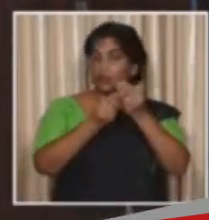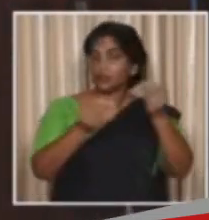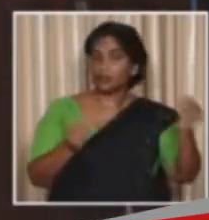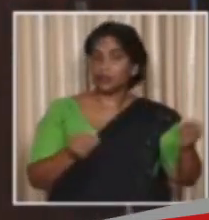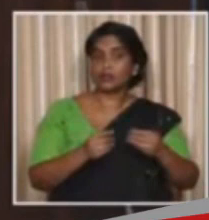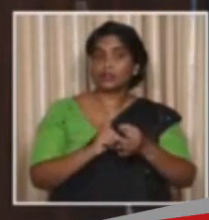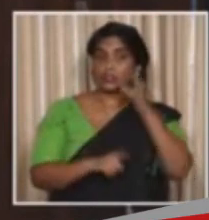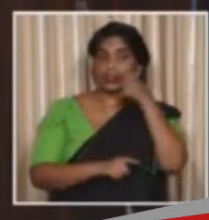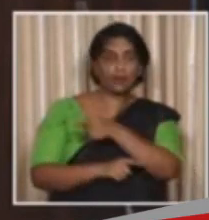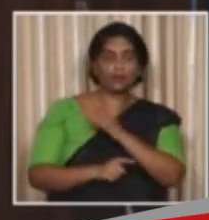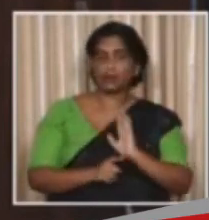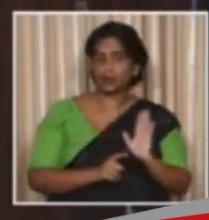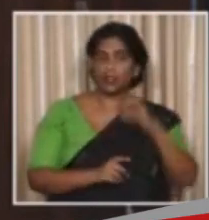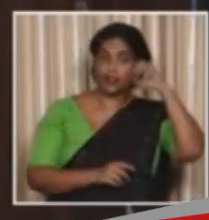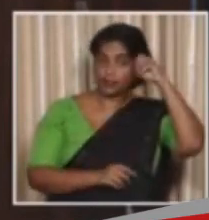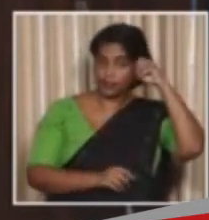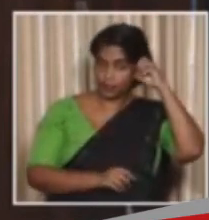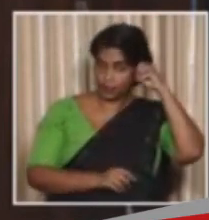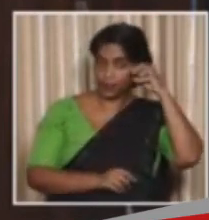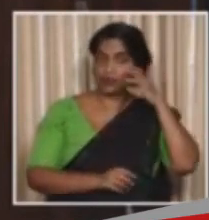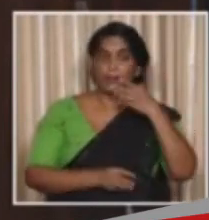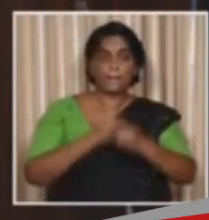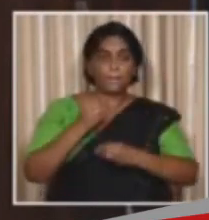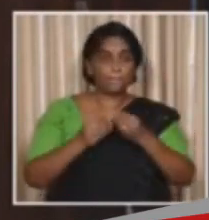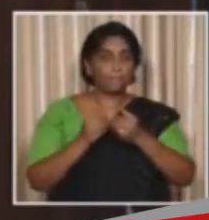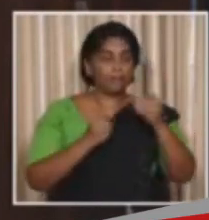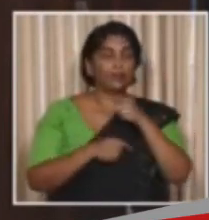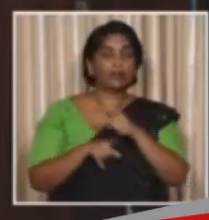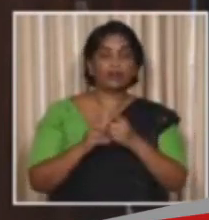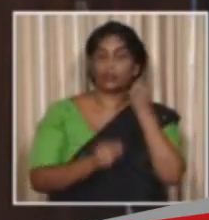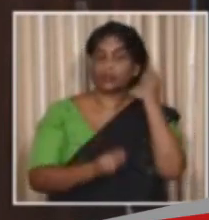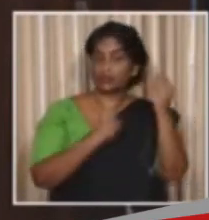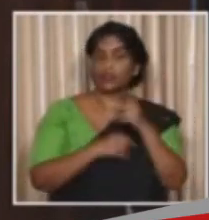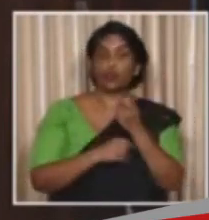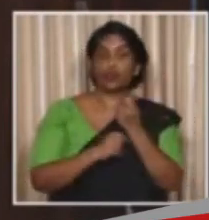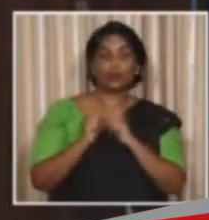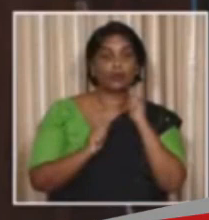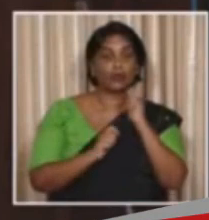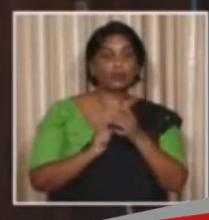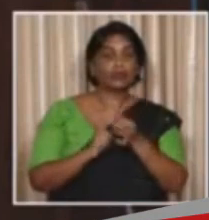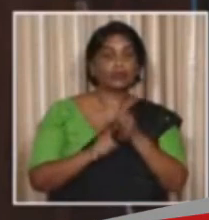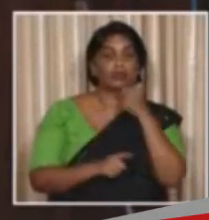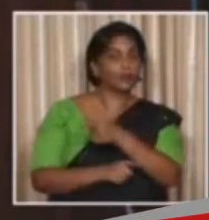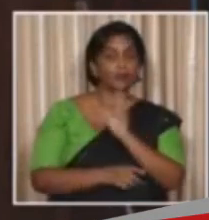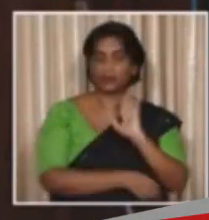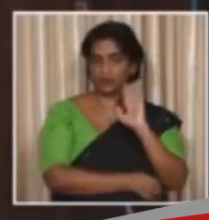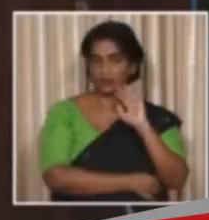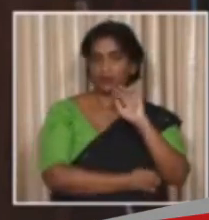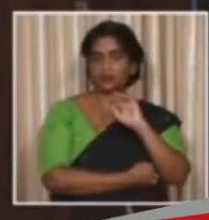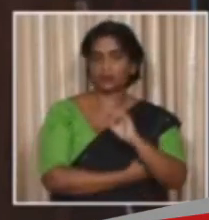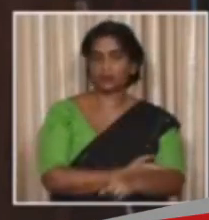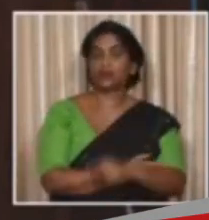විදුලිය බෙදාරින්නේ සභාපතිතුමා නෙමෙයි විදුලිය නිෂ්පාදනය කරන අයට ඒ සැපයුම් කරවන්න මුදල් ගෙවන්නේ